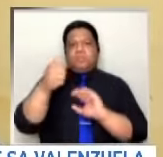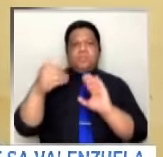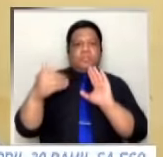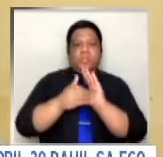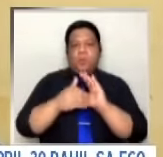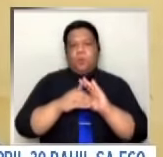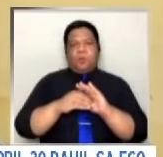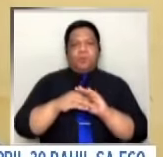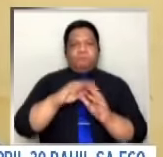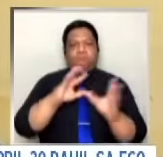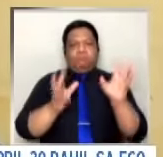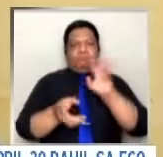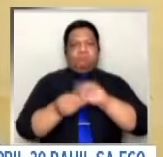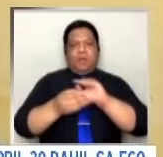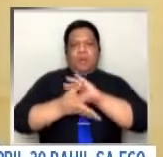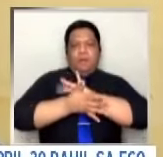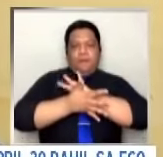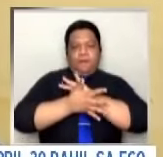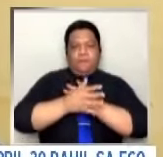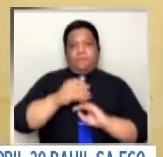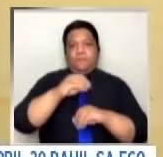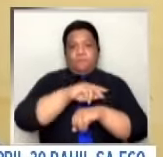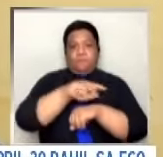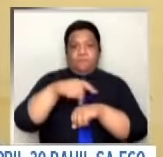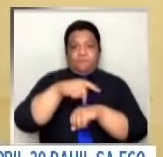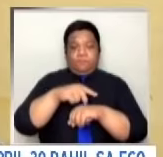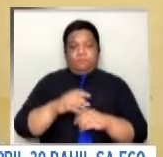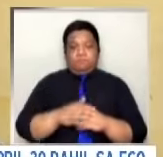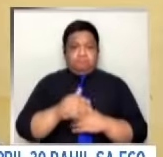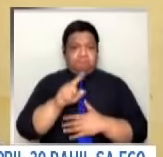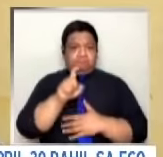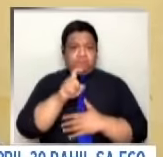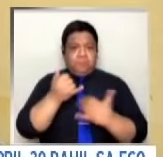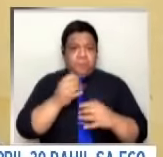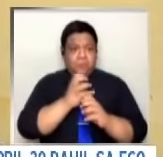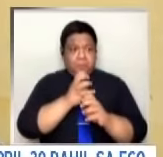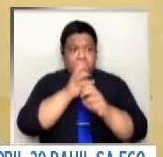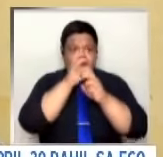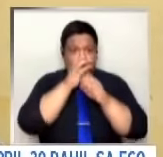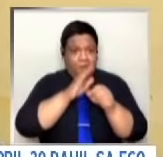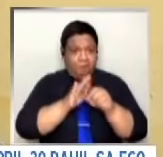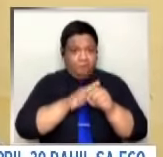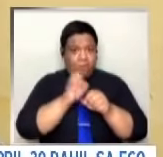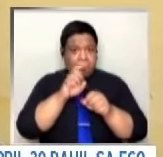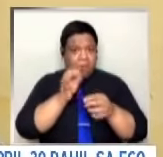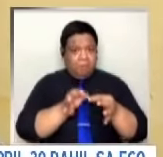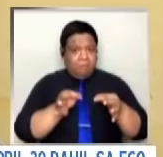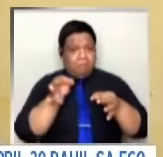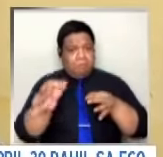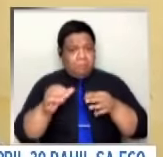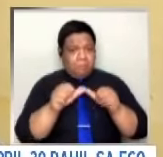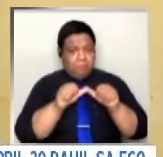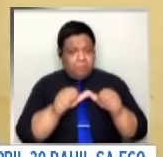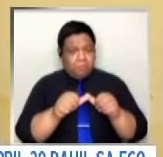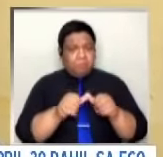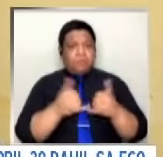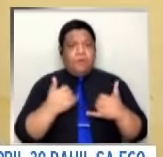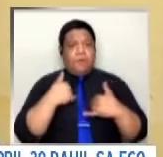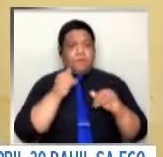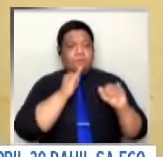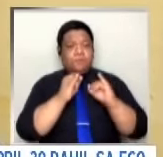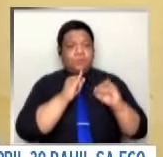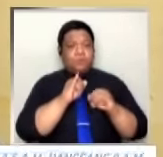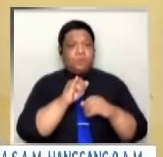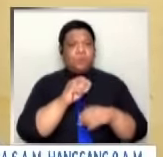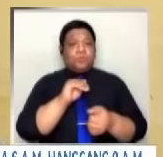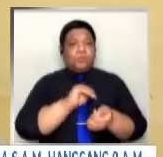bansa. Ang paghihigpit sa ngayon, sapat na ba o dapat pang i-extend? Kaugnay po niyan ay makakapanayam natin si Dr. Guido David mula naman sa